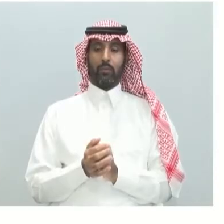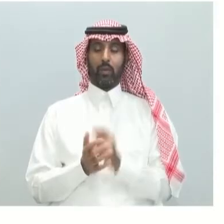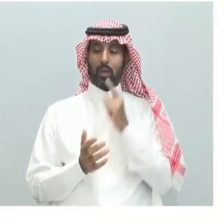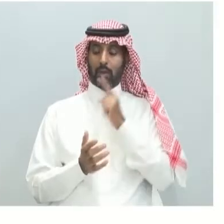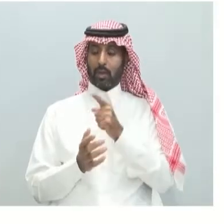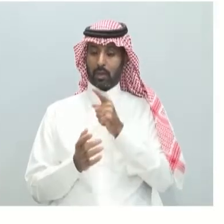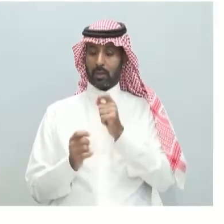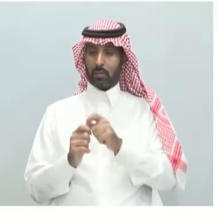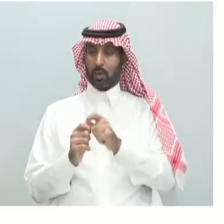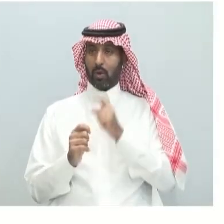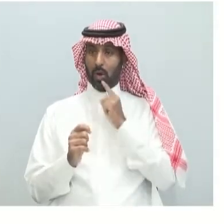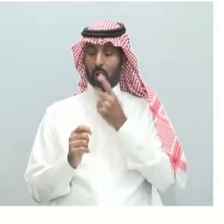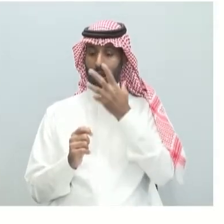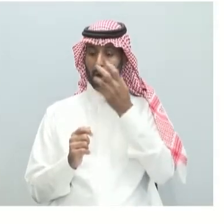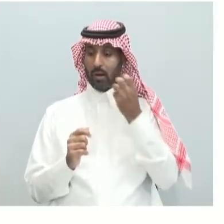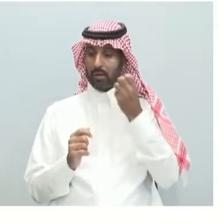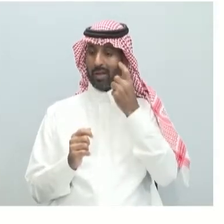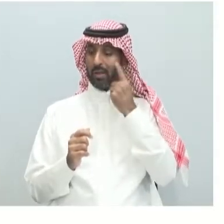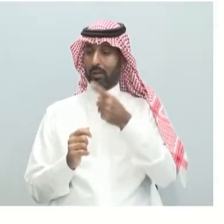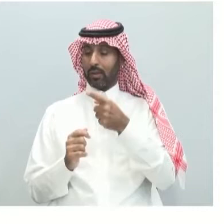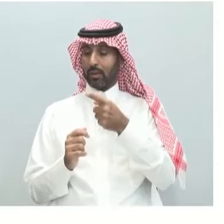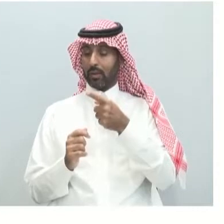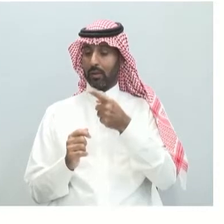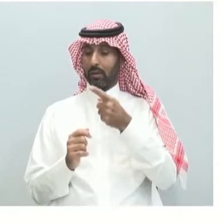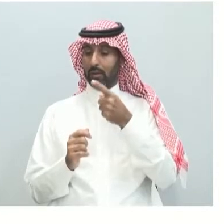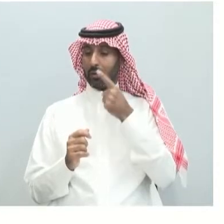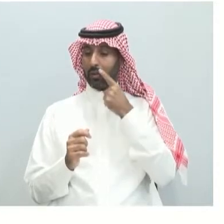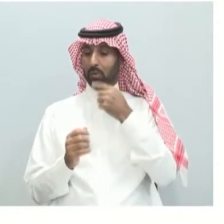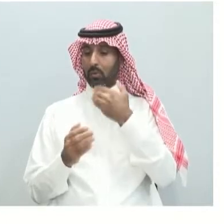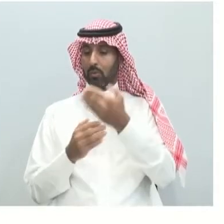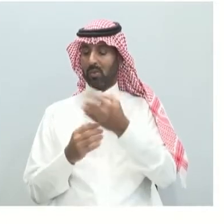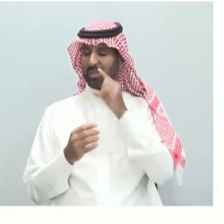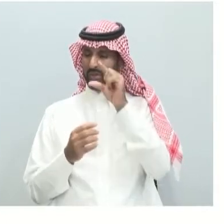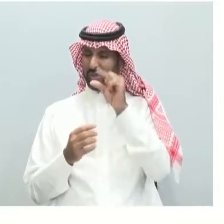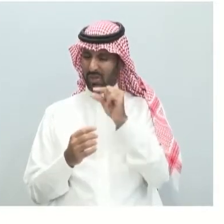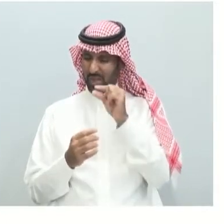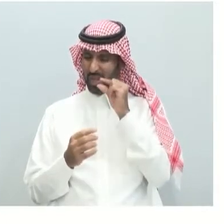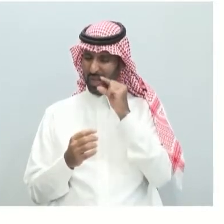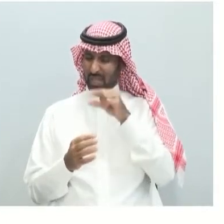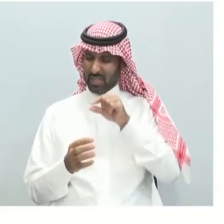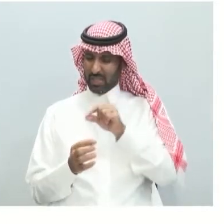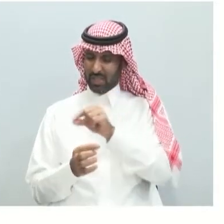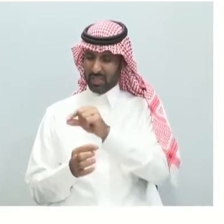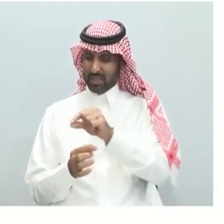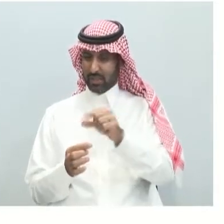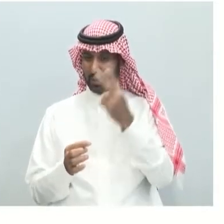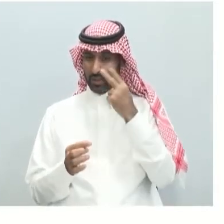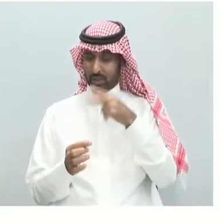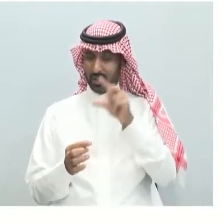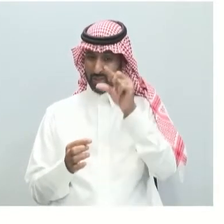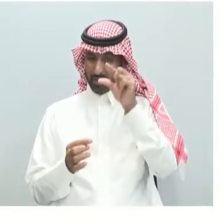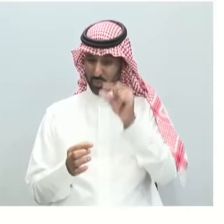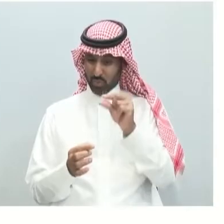هذه المخلوقات الحيه المتناهيه في الصغر ملاحظ